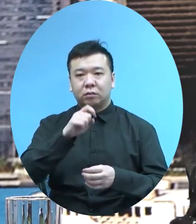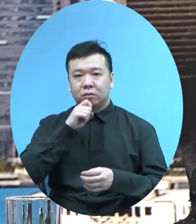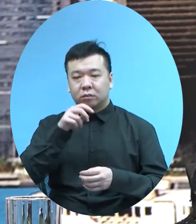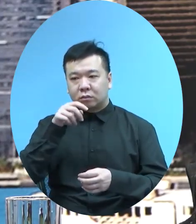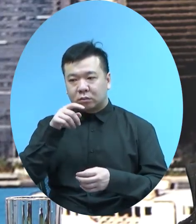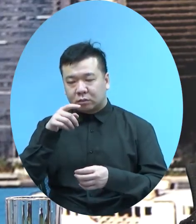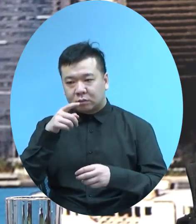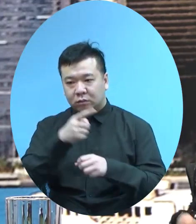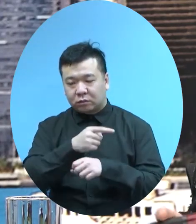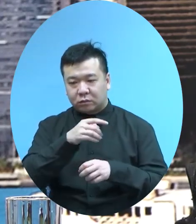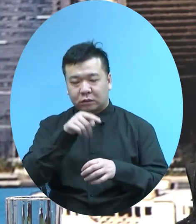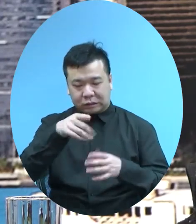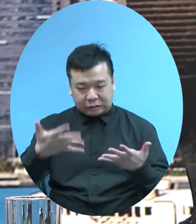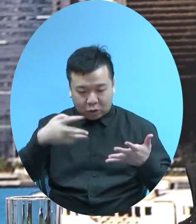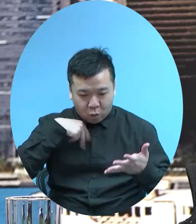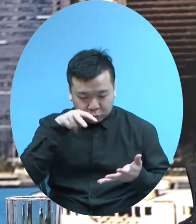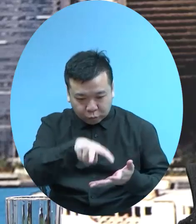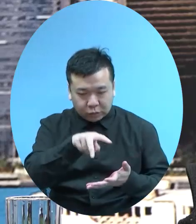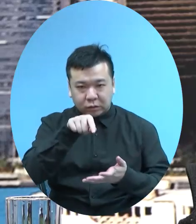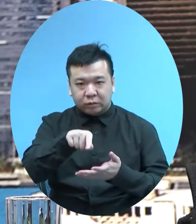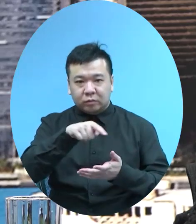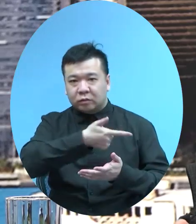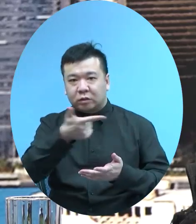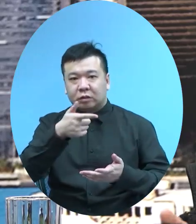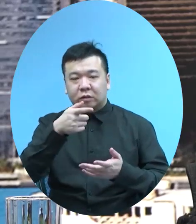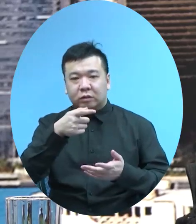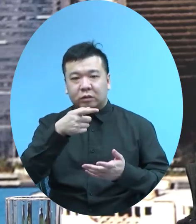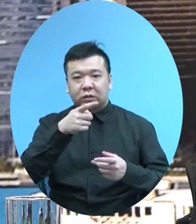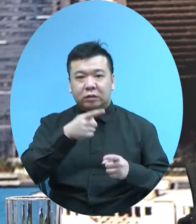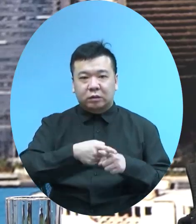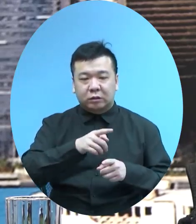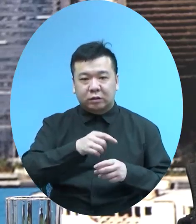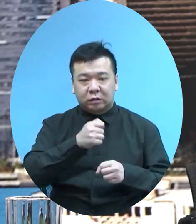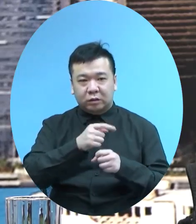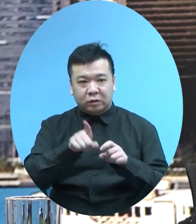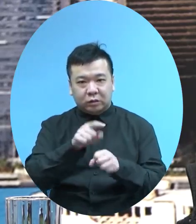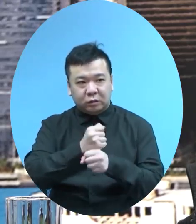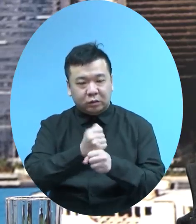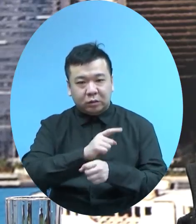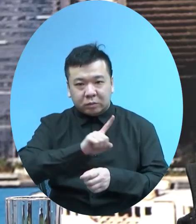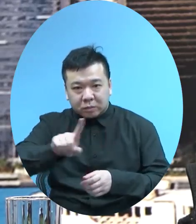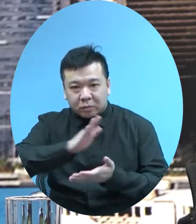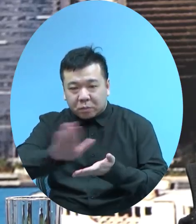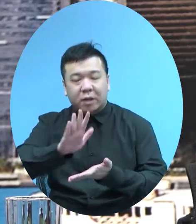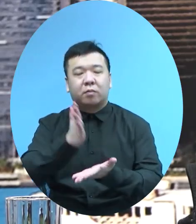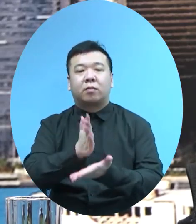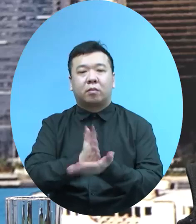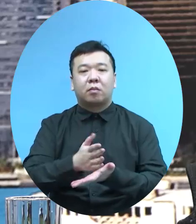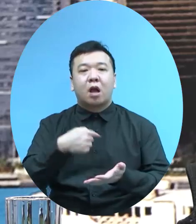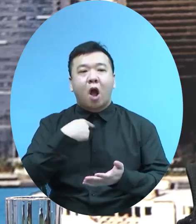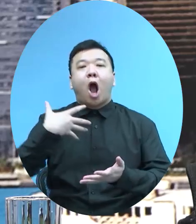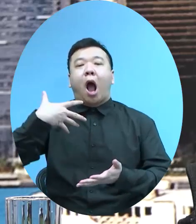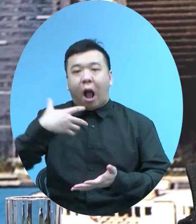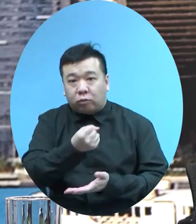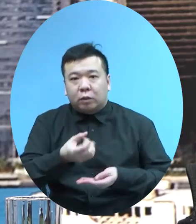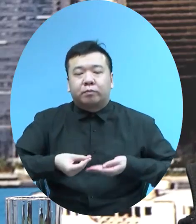能大家同事即係行家以為冇唔俾同事驗，其實就唔係，我哋其實係交個主